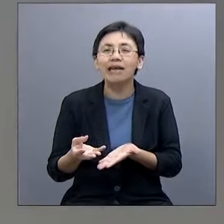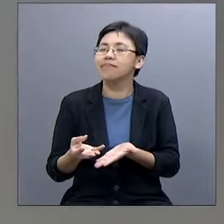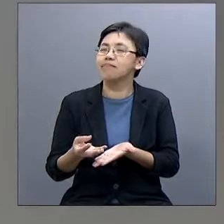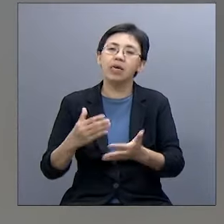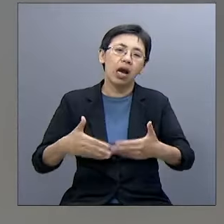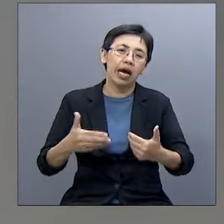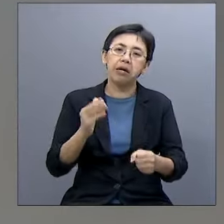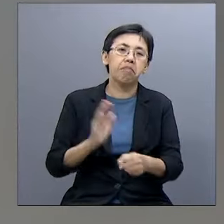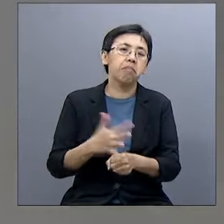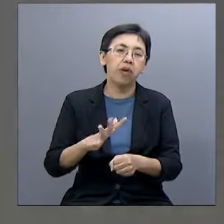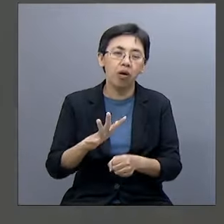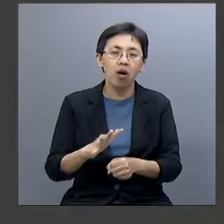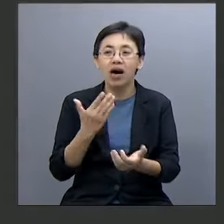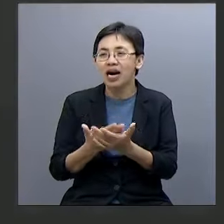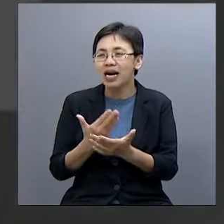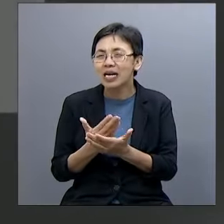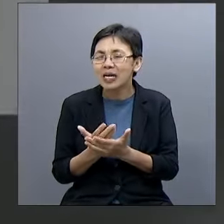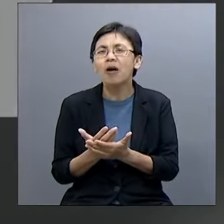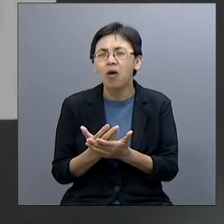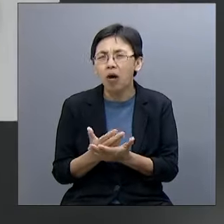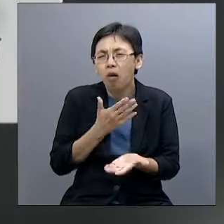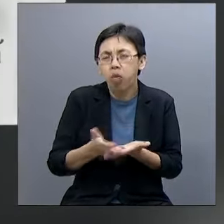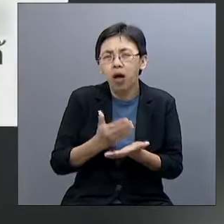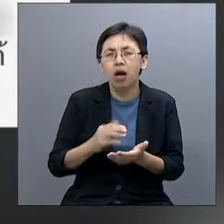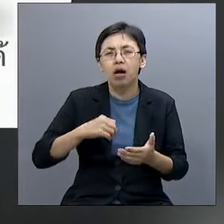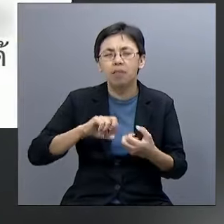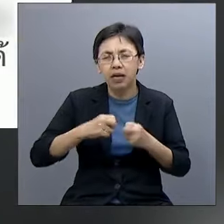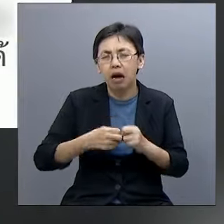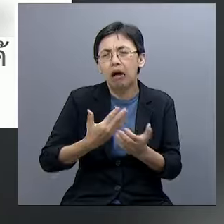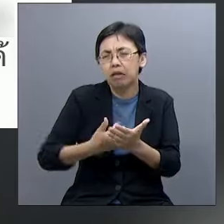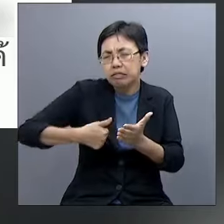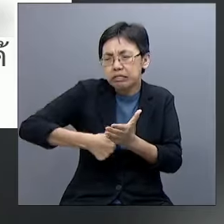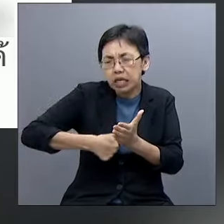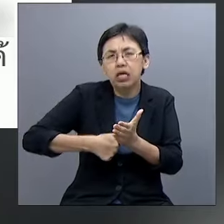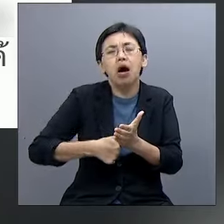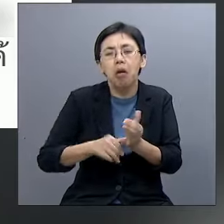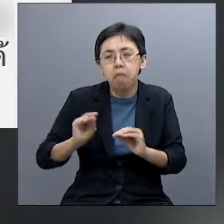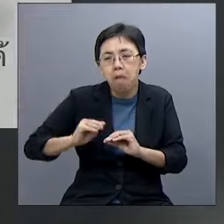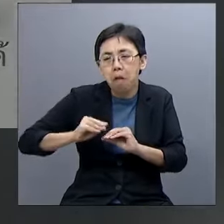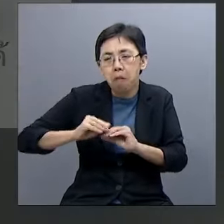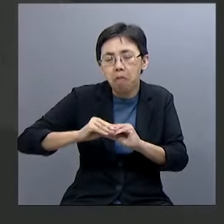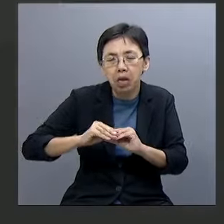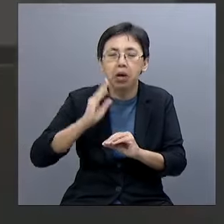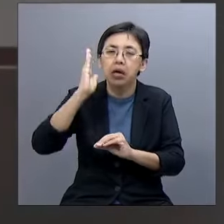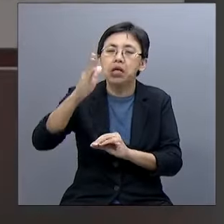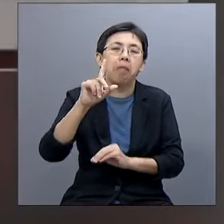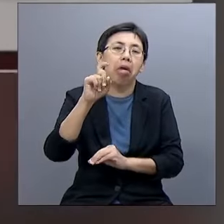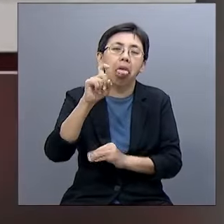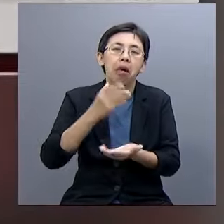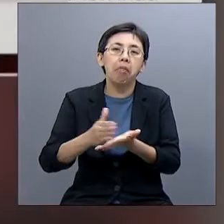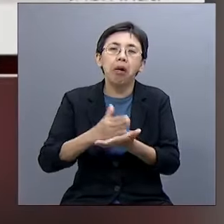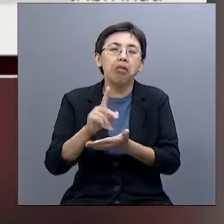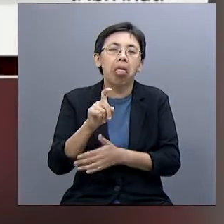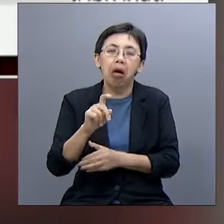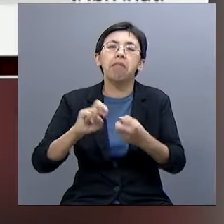ผลให้ต้องใช้เงินในอนาคตกลายเป็นปัญหาหนี้ครัวเรือนสูงอาจจะก่อให้เกิดหนี้เสียในที่สุดผู้เชี่ยวชาญด้านการ